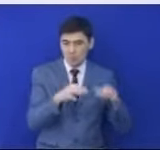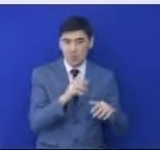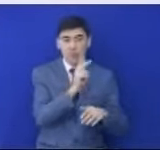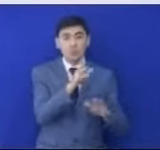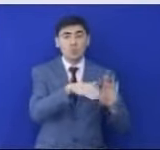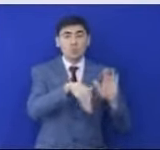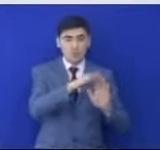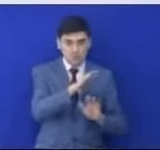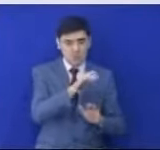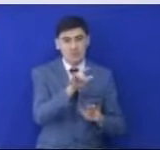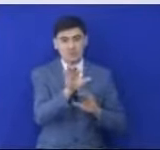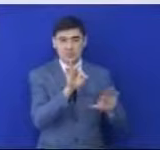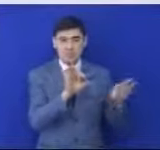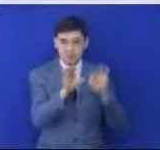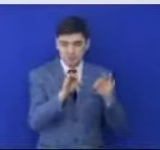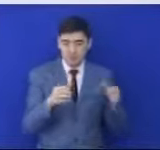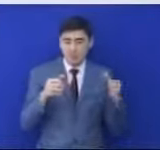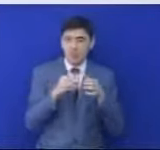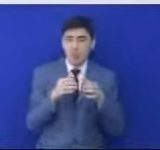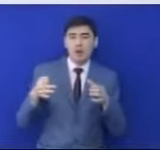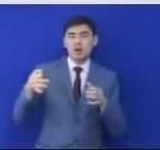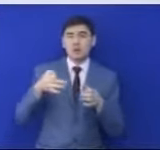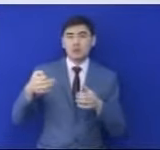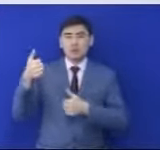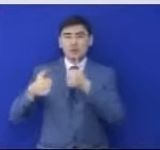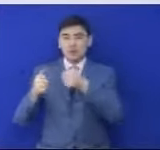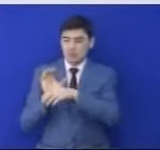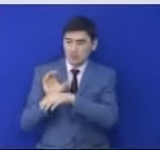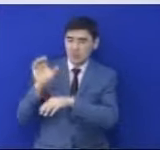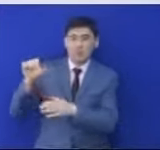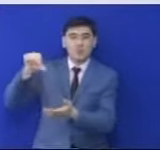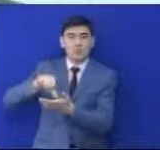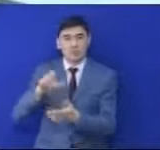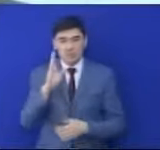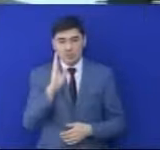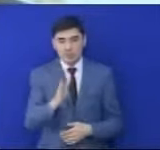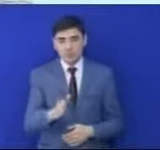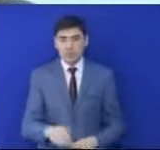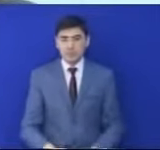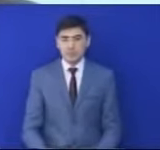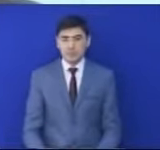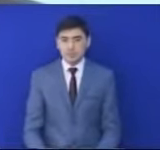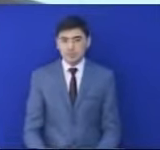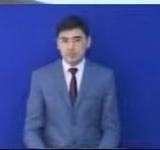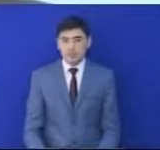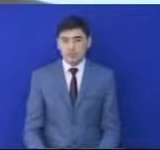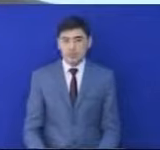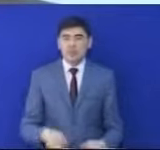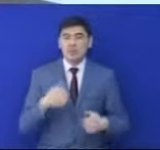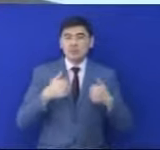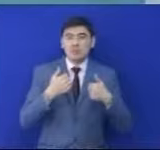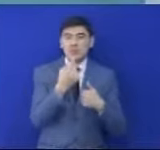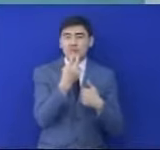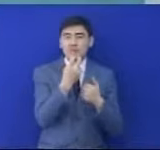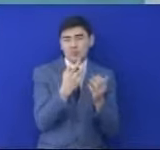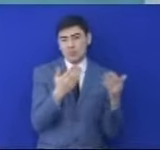шыққандар облыстық сайыста қала намысын қорғайтын болады. Толығырақ келесі бейнематериалымызда. Шахар деңгейіндегі жарыста 200-ге